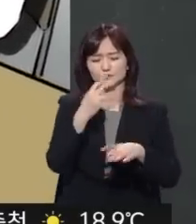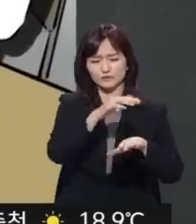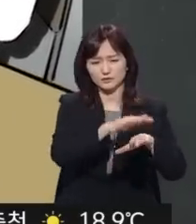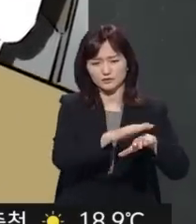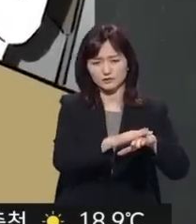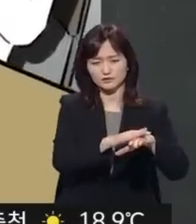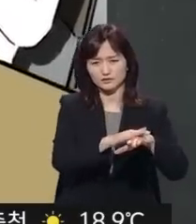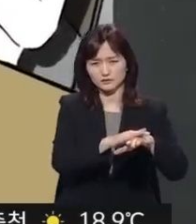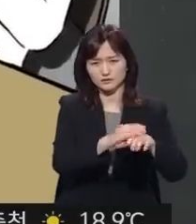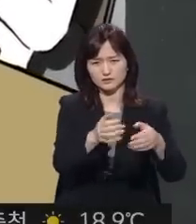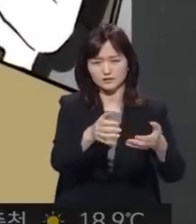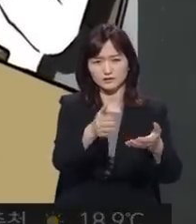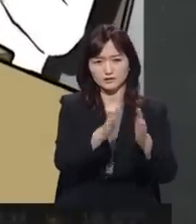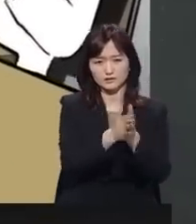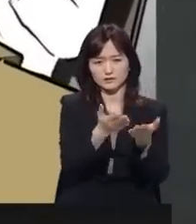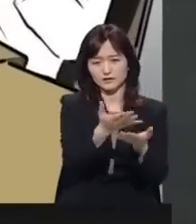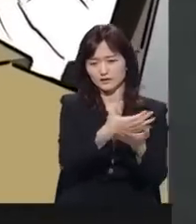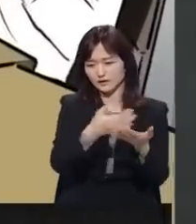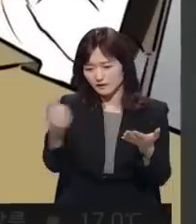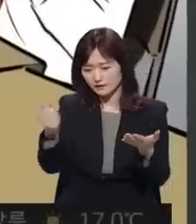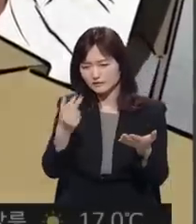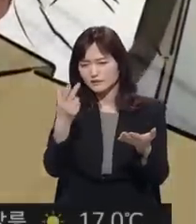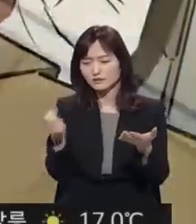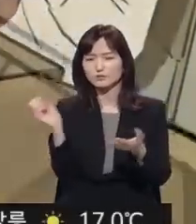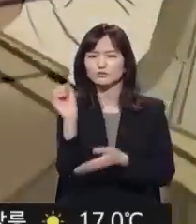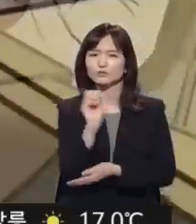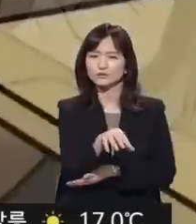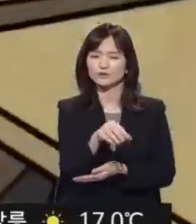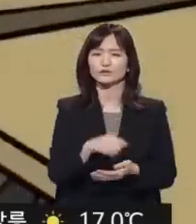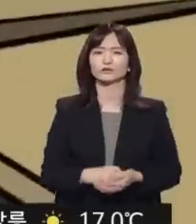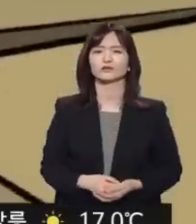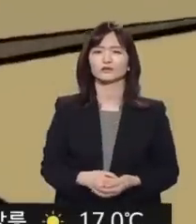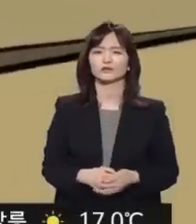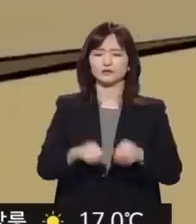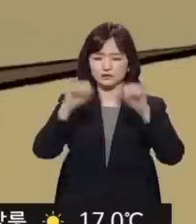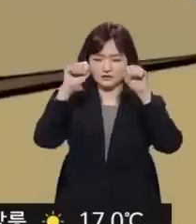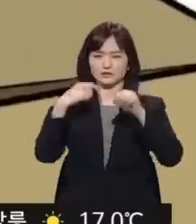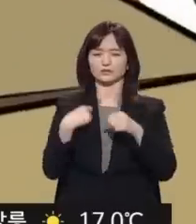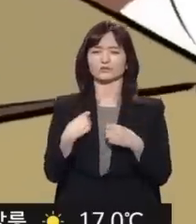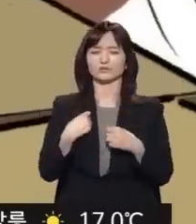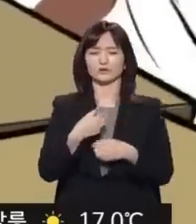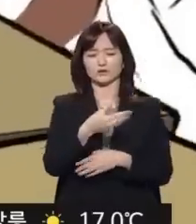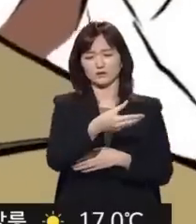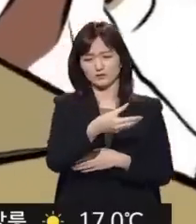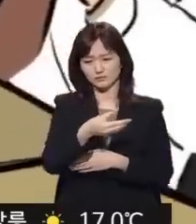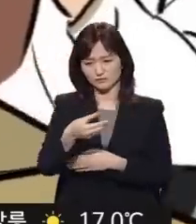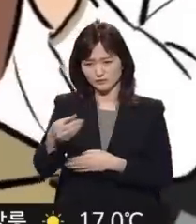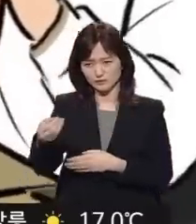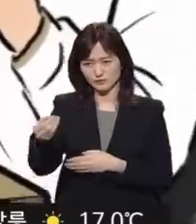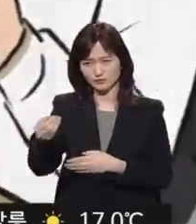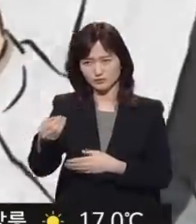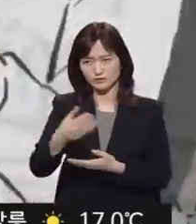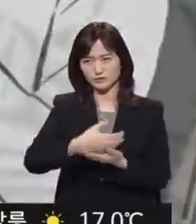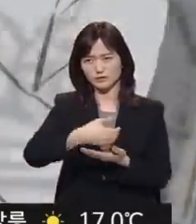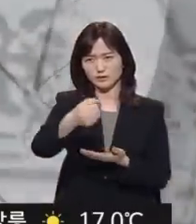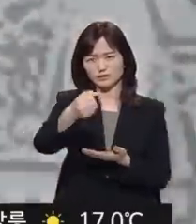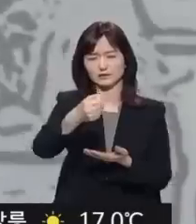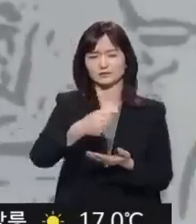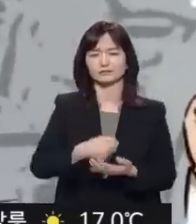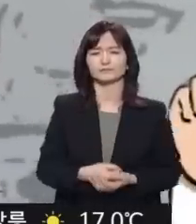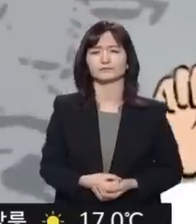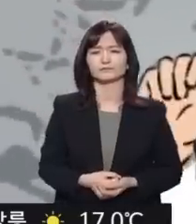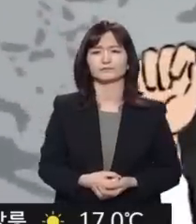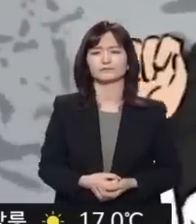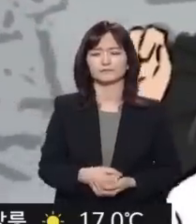숨기거나 체육복 빌려가 주지도 않는 등 또 저희 지금 나온 것처럼 발로 책상을 차는 등 이런 것들을 했다고 이